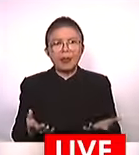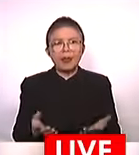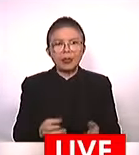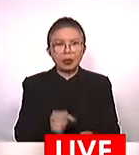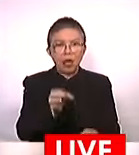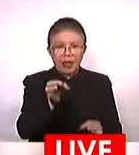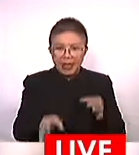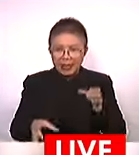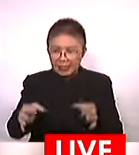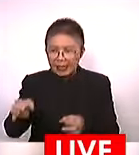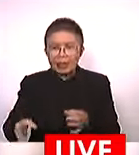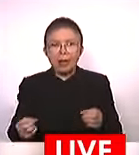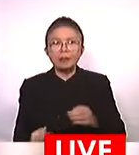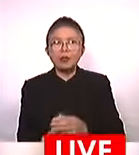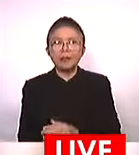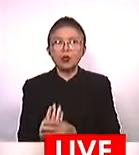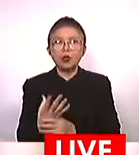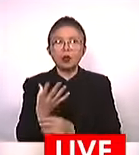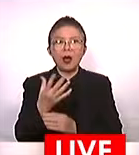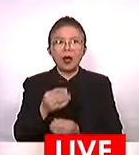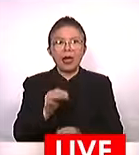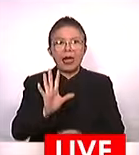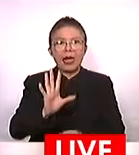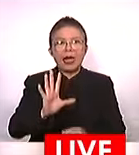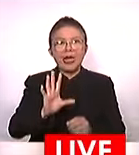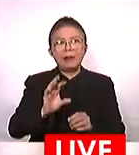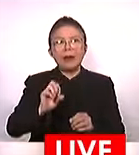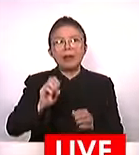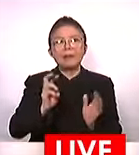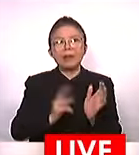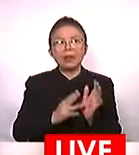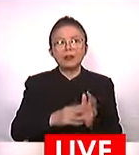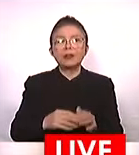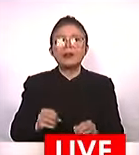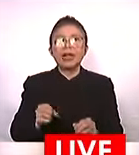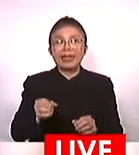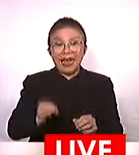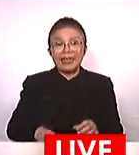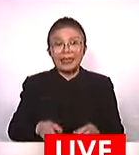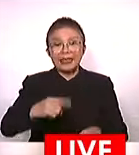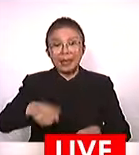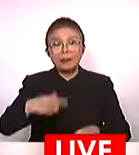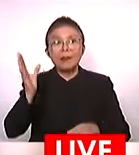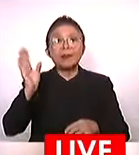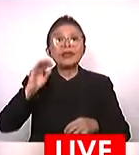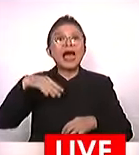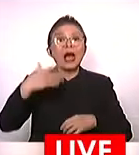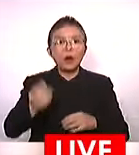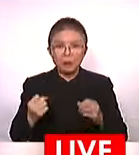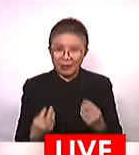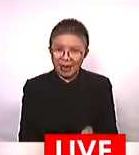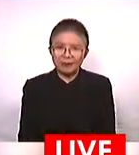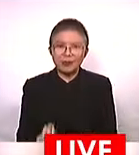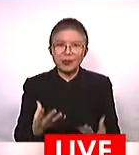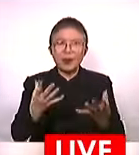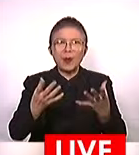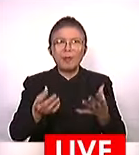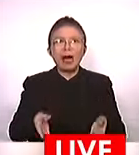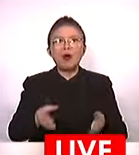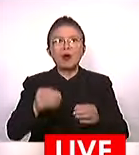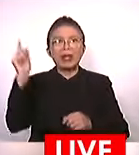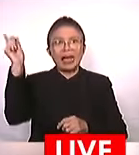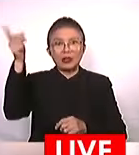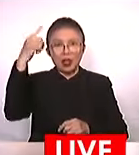desa-desa tumbuh berkembang Insyaallah 5 miliar per Desa akan kita wujudkan tiap tahun bagi pembangunan nasional